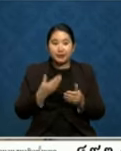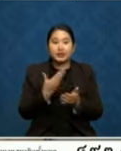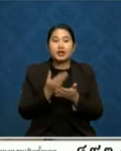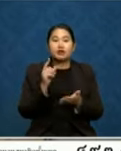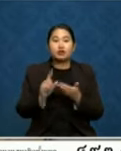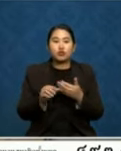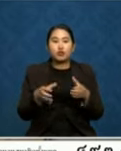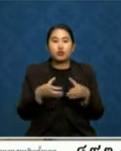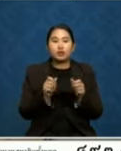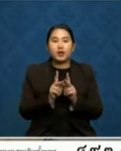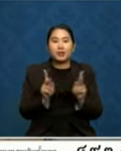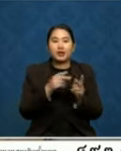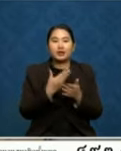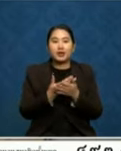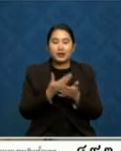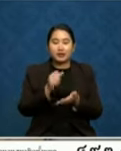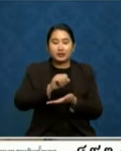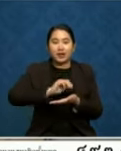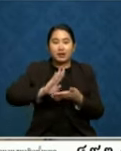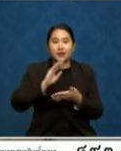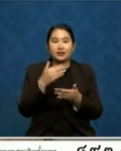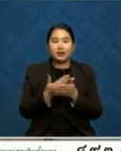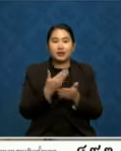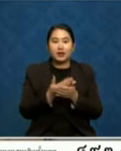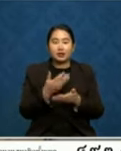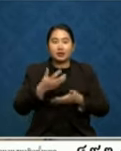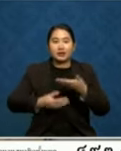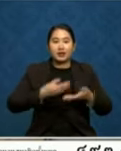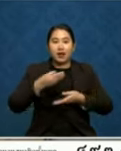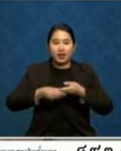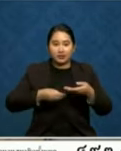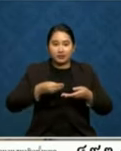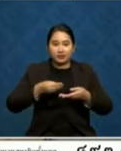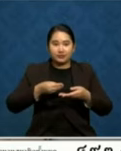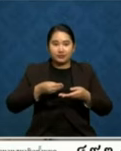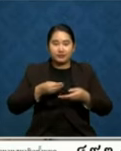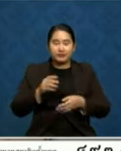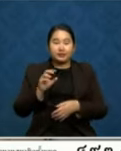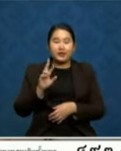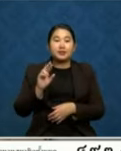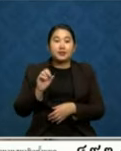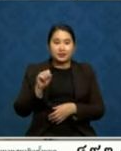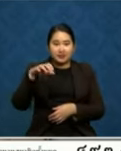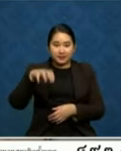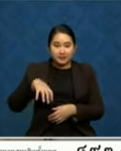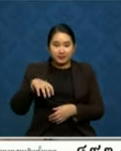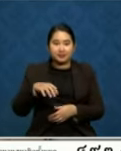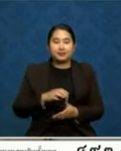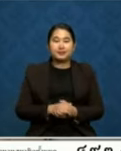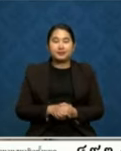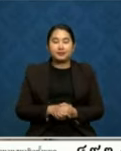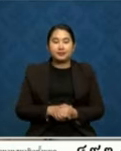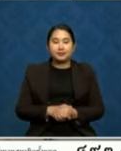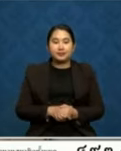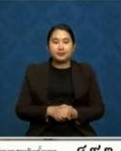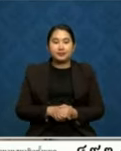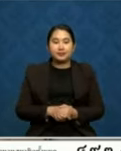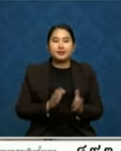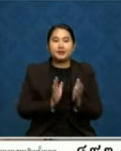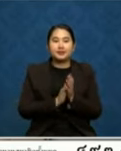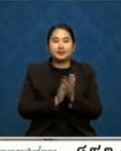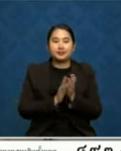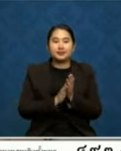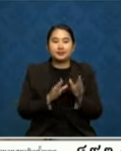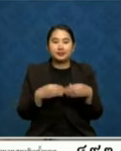าธิการการเงินการคลังสถาบันการเงินและการตลาดการเงินสภาผู้แทนราษฎรก็ชื่นชม